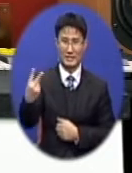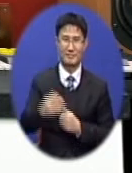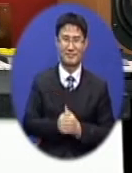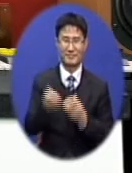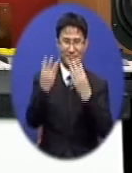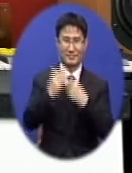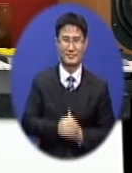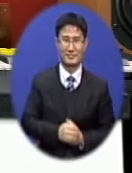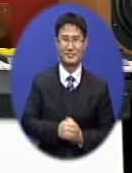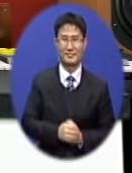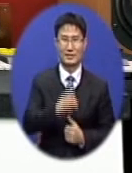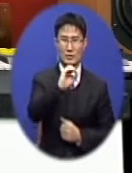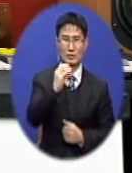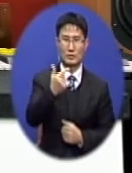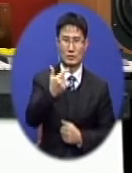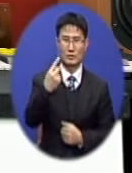010-6652번 축하드립니다. 네. 그리고